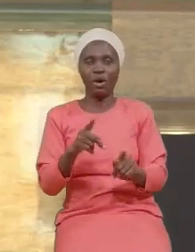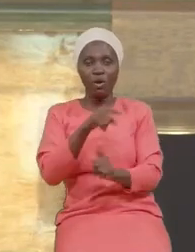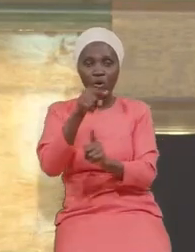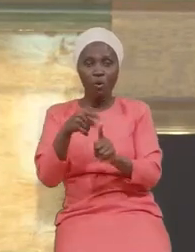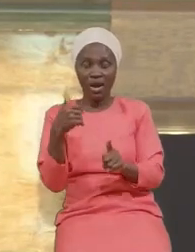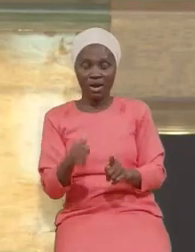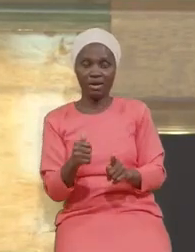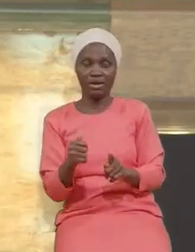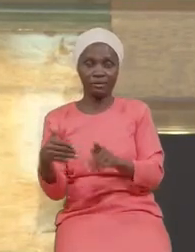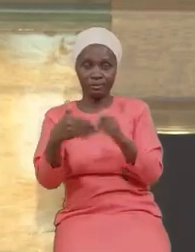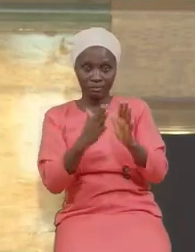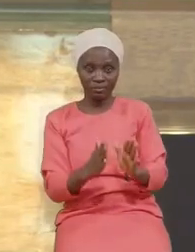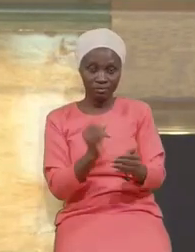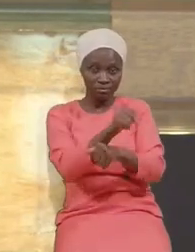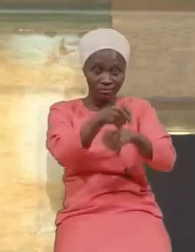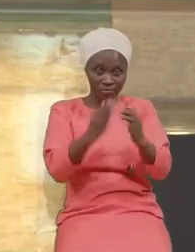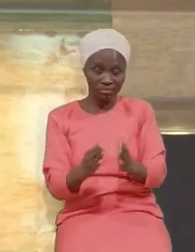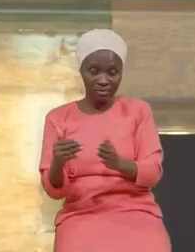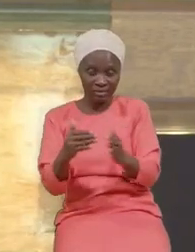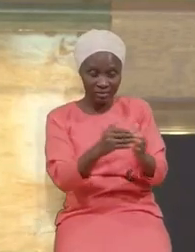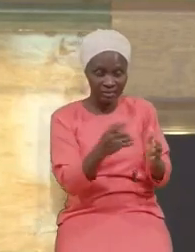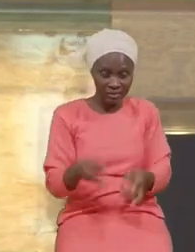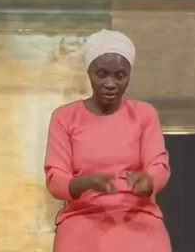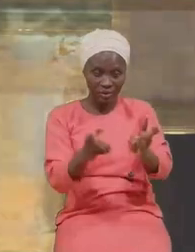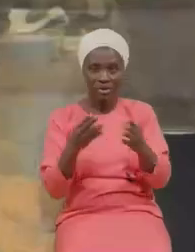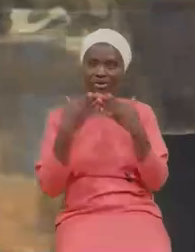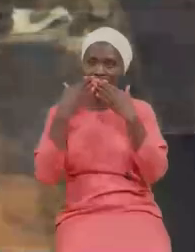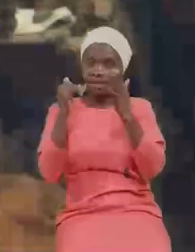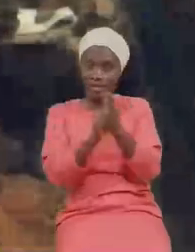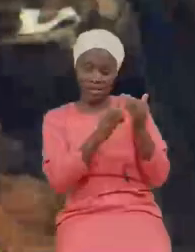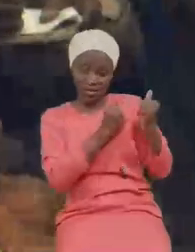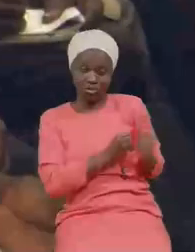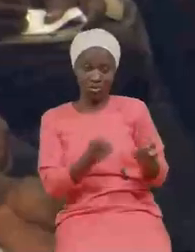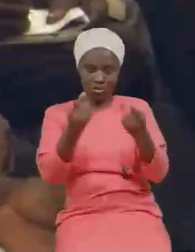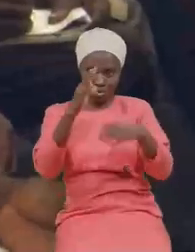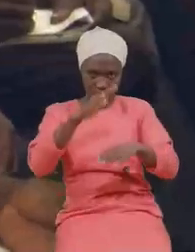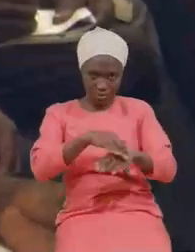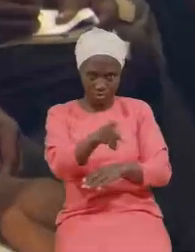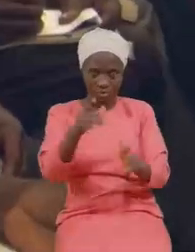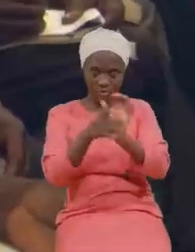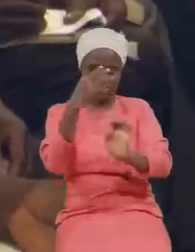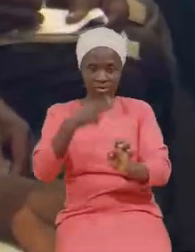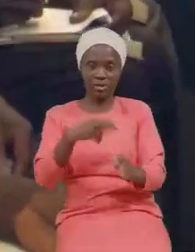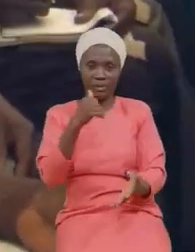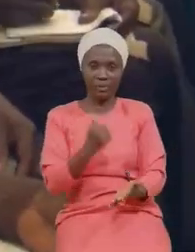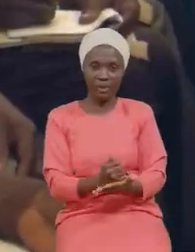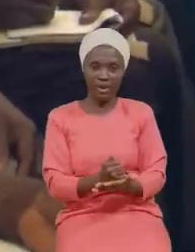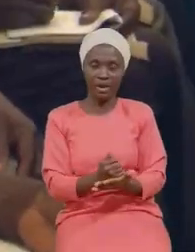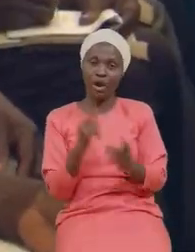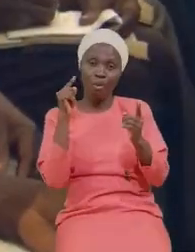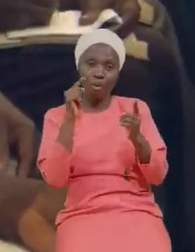dirige conduit la voie dieu merci le courage là viendra à vous troisième point